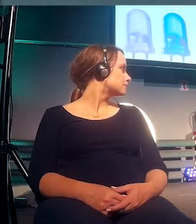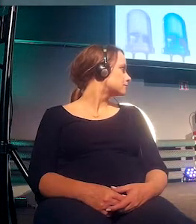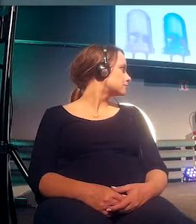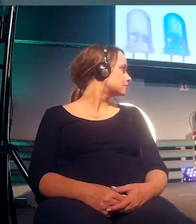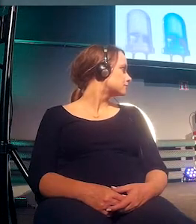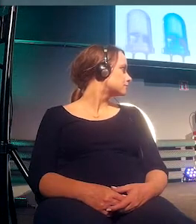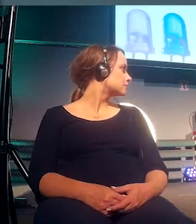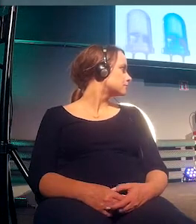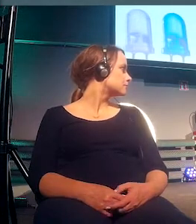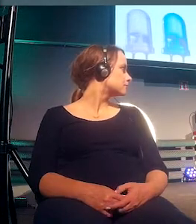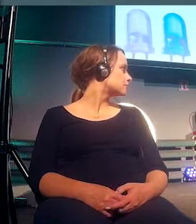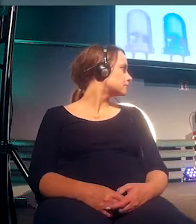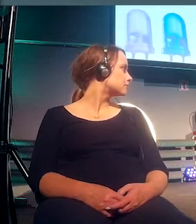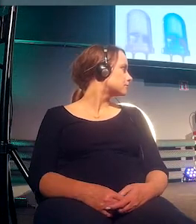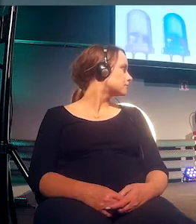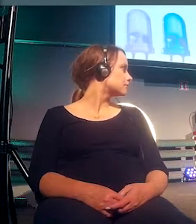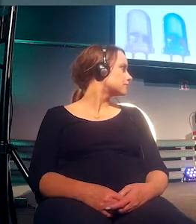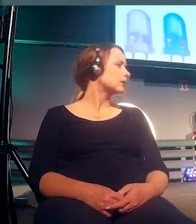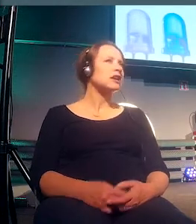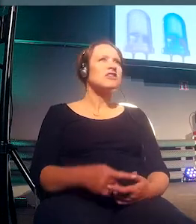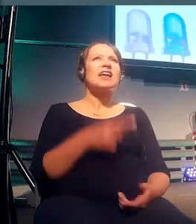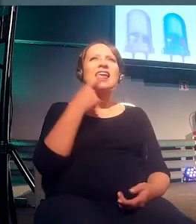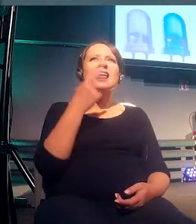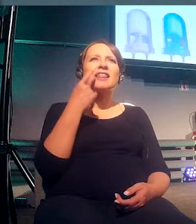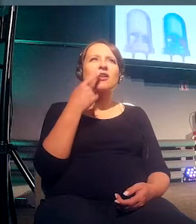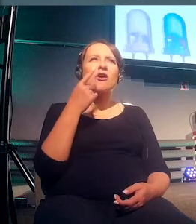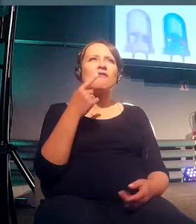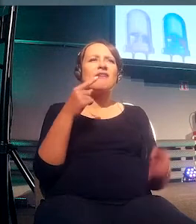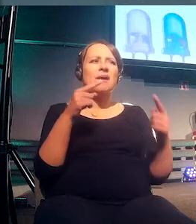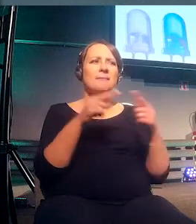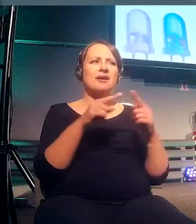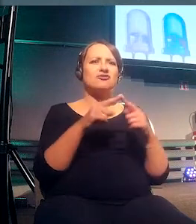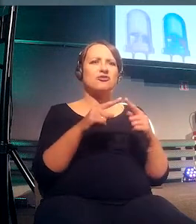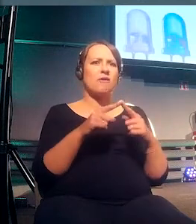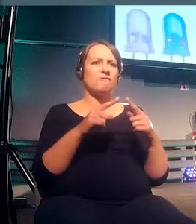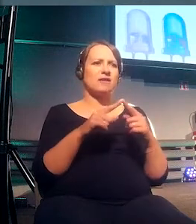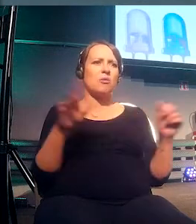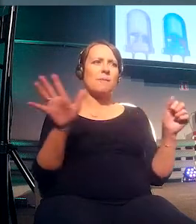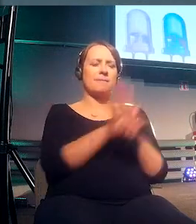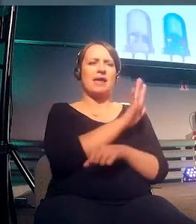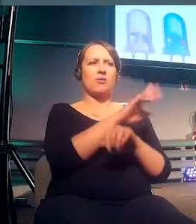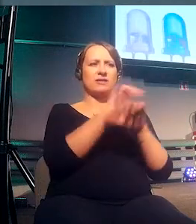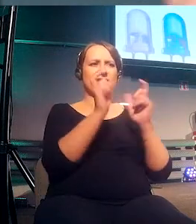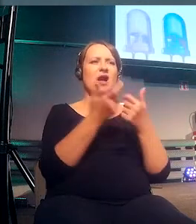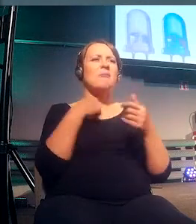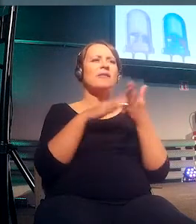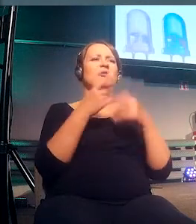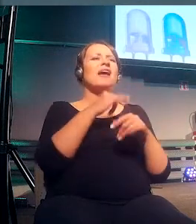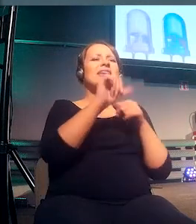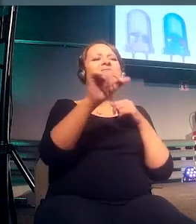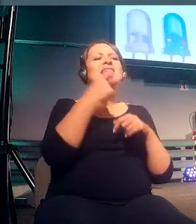językowo w ogóle ten interfejs spiął się wspólną całość, bo są języki, które mają jakby wykorzystują dużo więcej słów